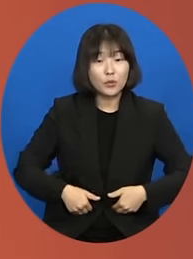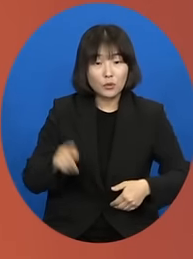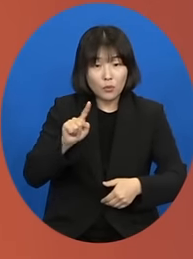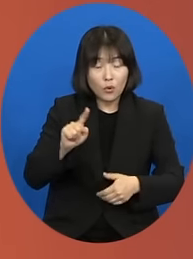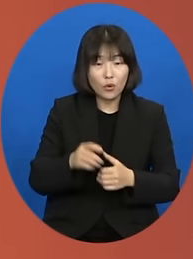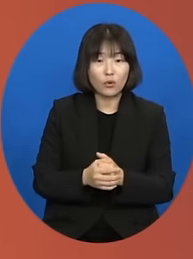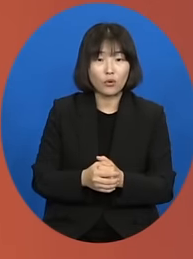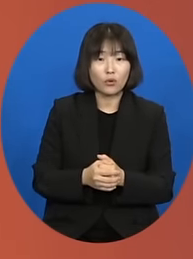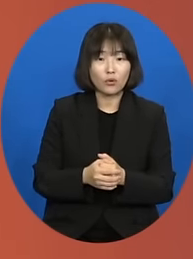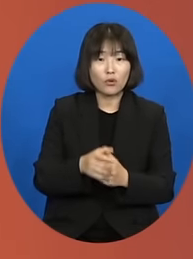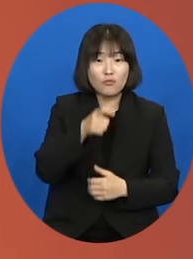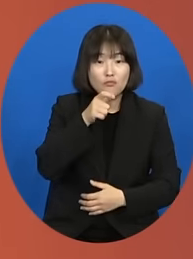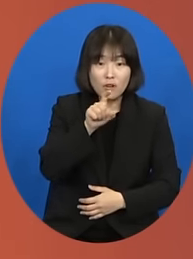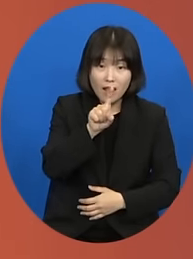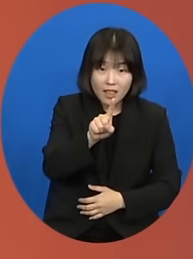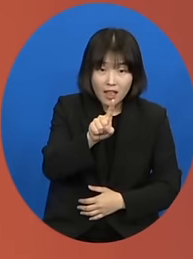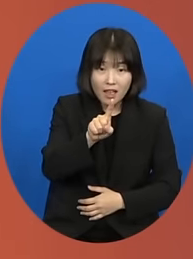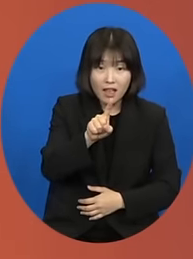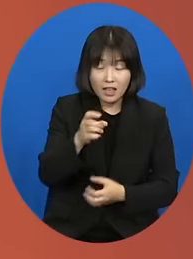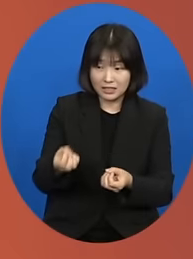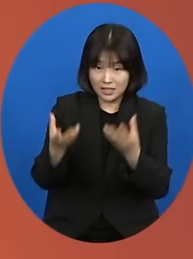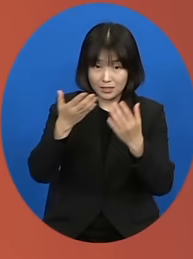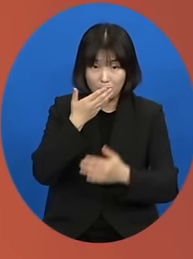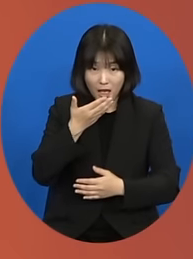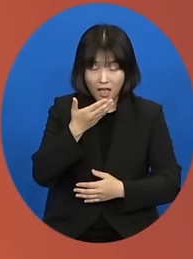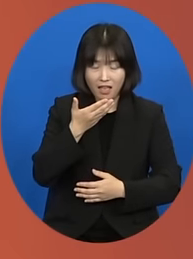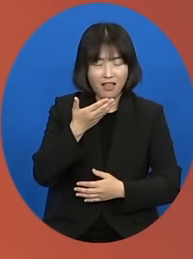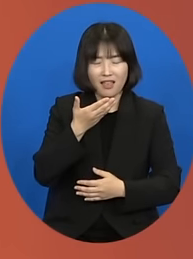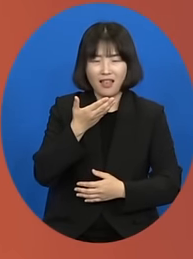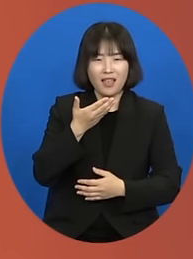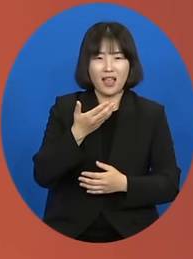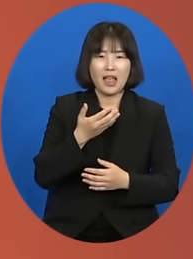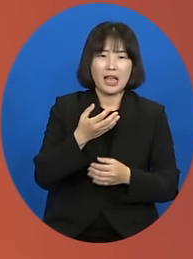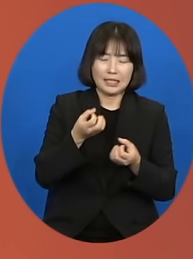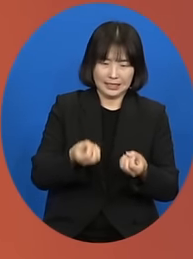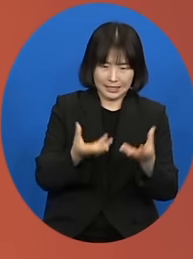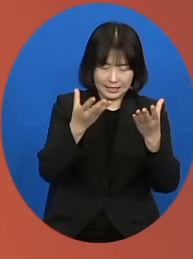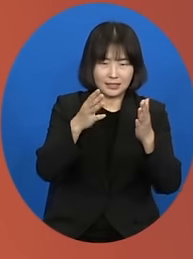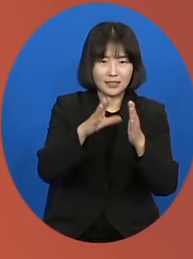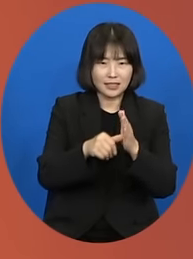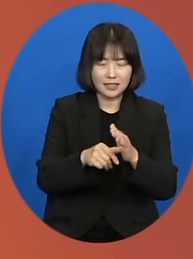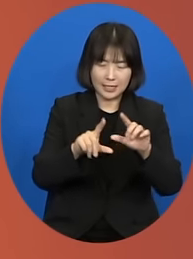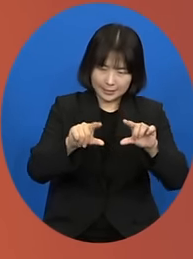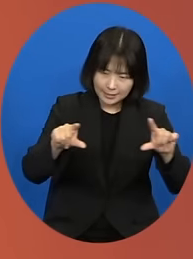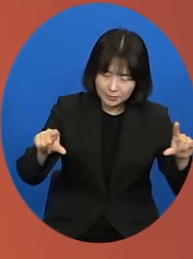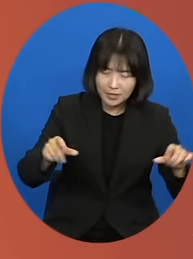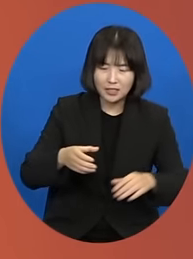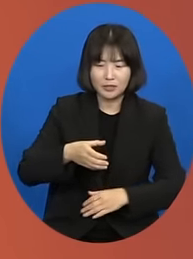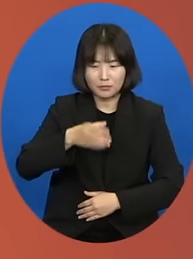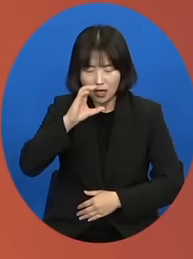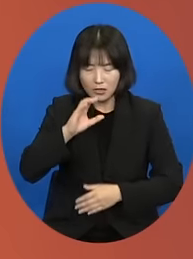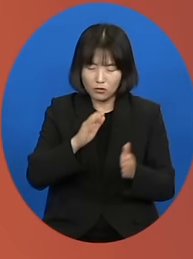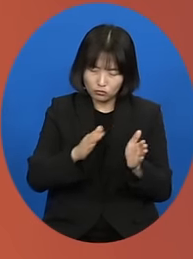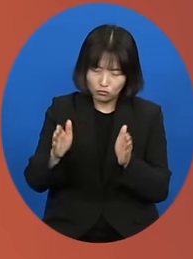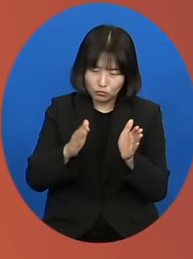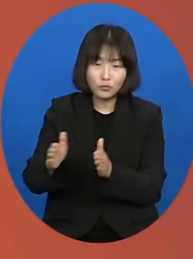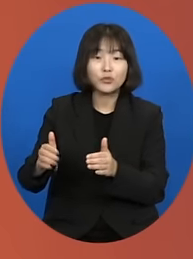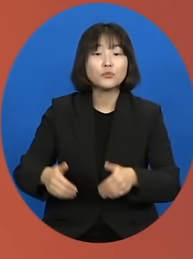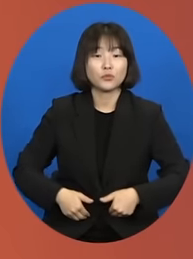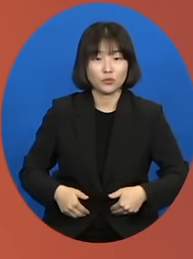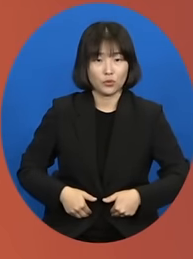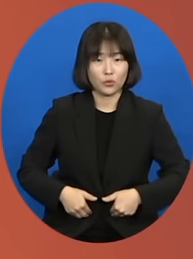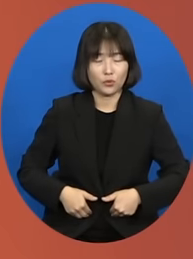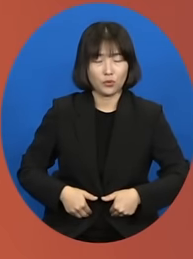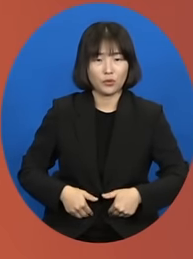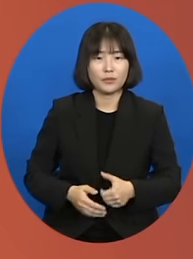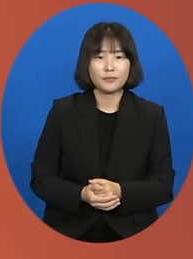떠놓고 잔치 벌일 수 있나요? 잔치를 벌이려면 음식도 준비해야 되고 마실 것도 준비해야 됩니다. 그런데 잃어버린